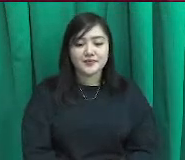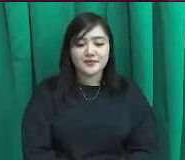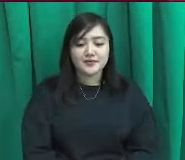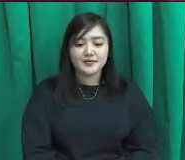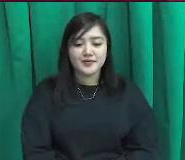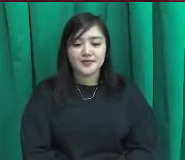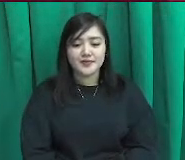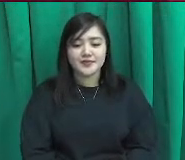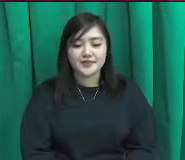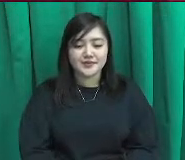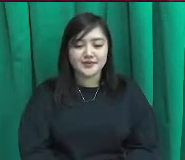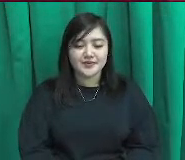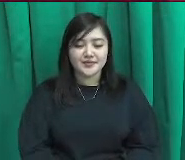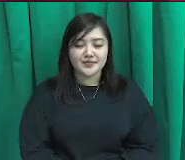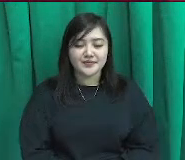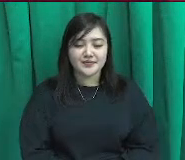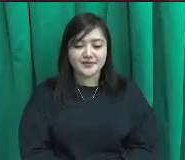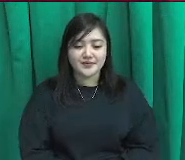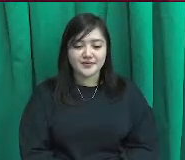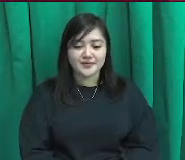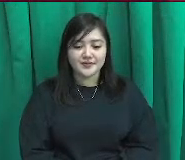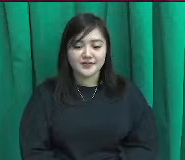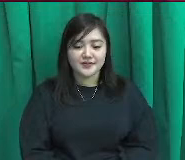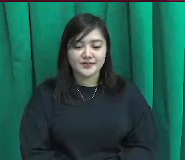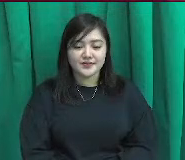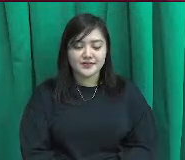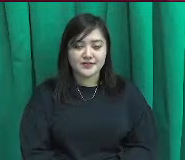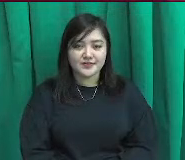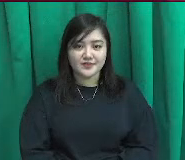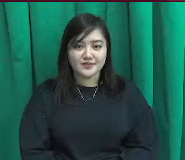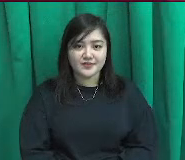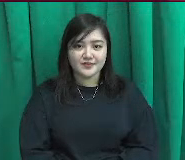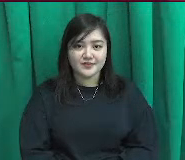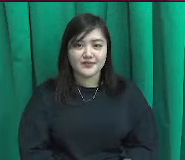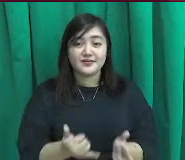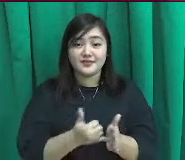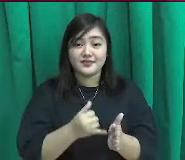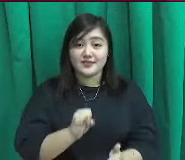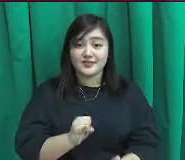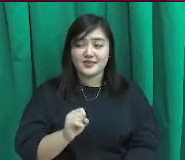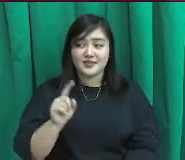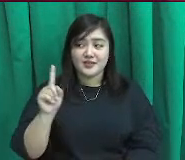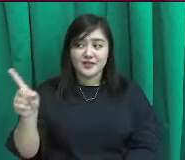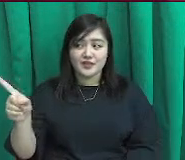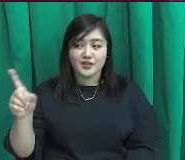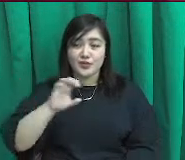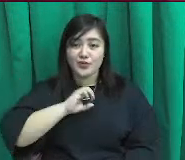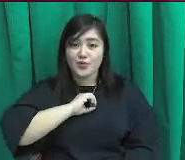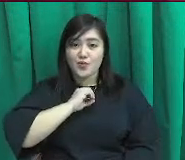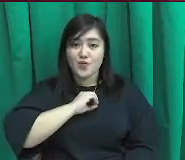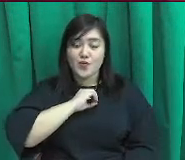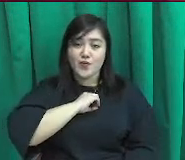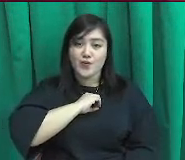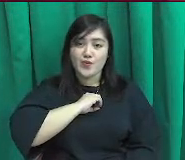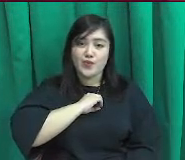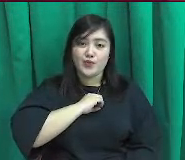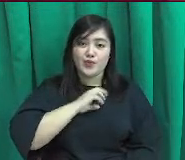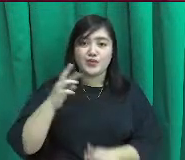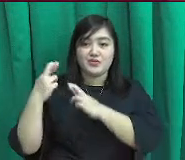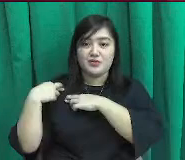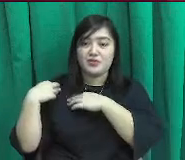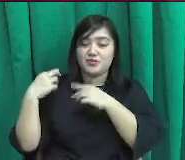sila. Yeah. Well, business na nila yun sa Diyos. Amen. You see? Business na nila yun sa Diyos. But the point here is